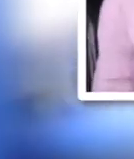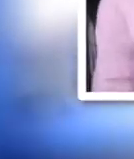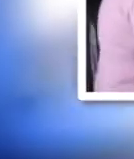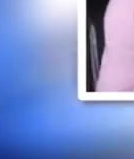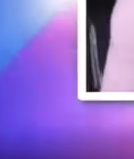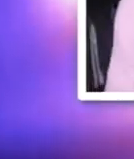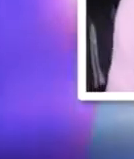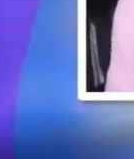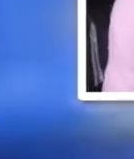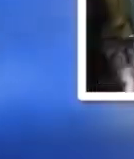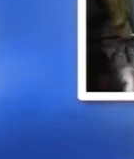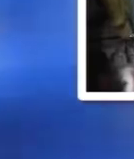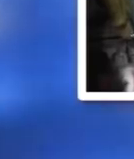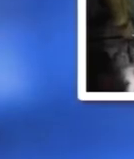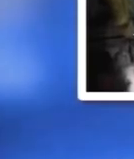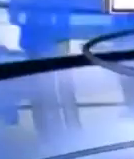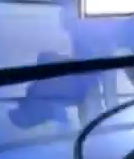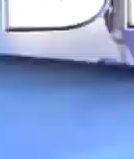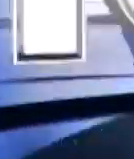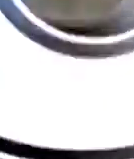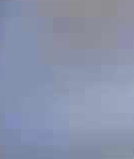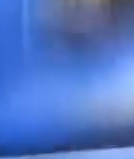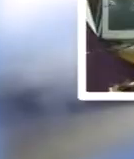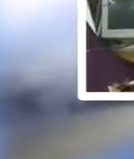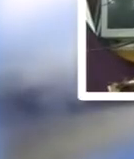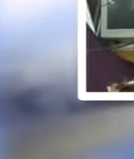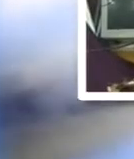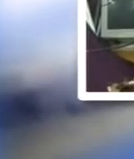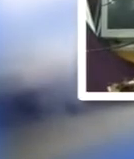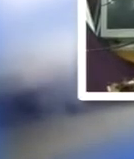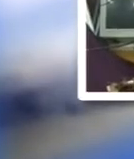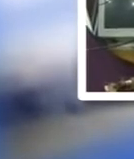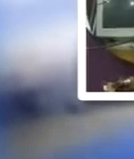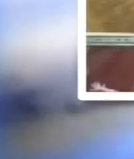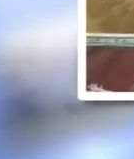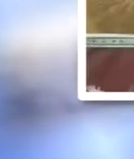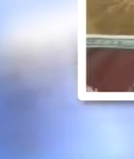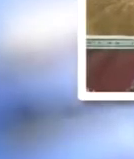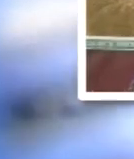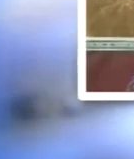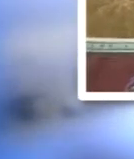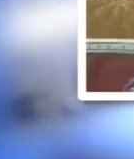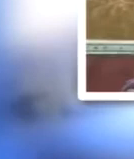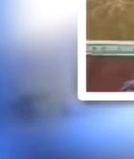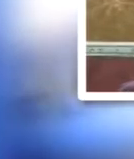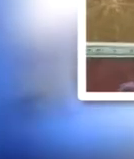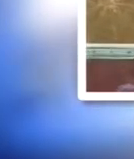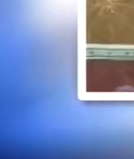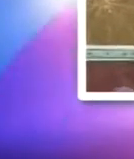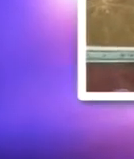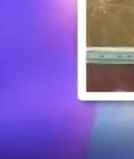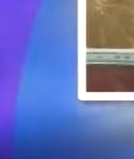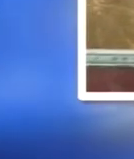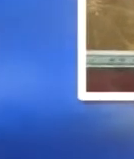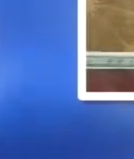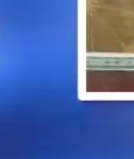можуть безкоштовно отримати найнеобхідніше. Тернопільська школярка увійшла у топ-15 кращих фотографів